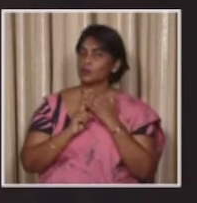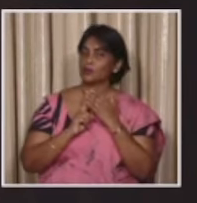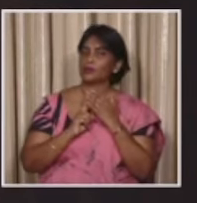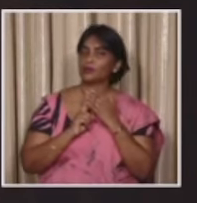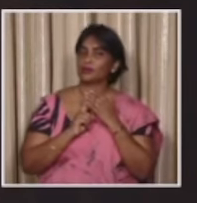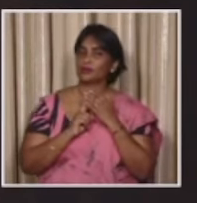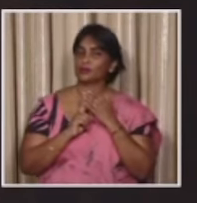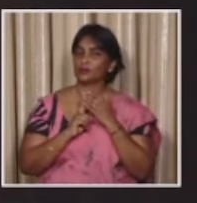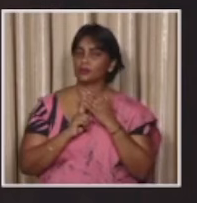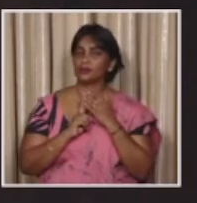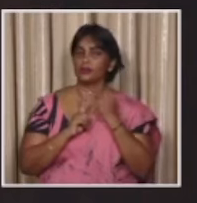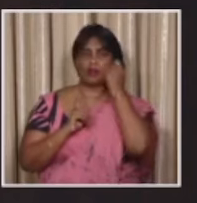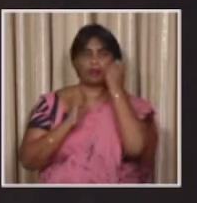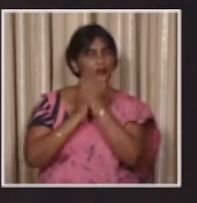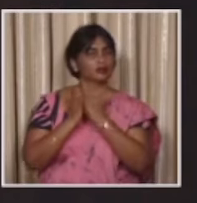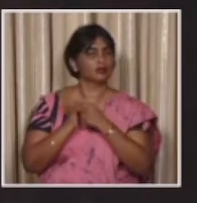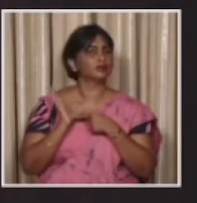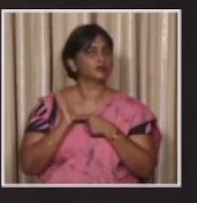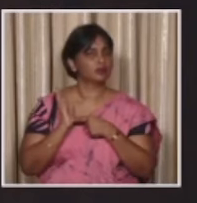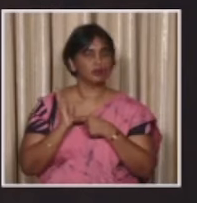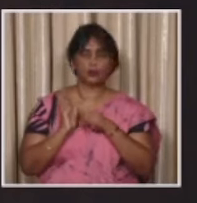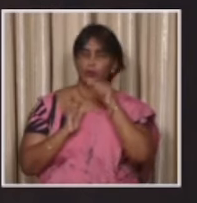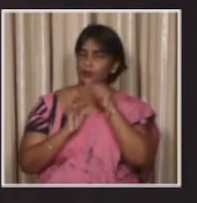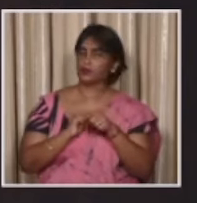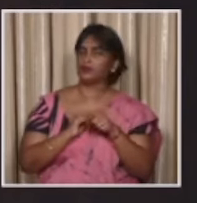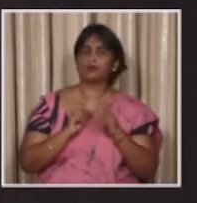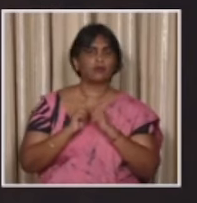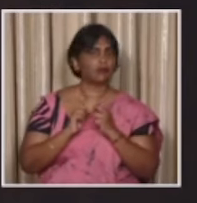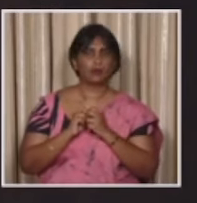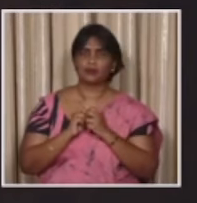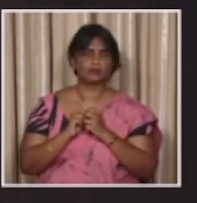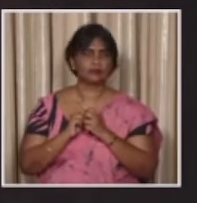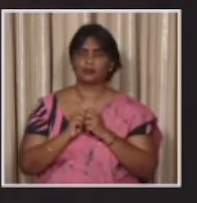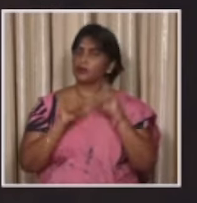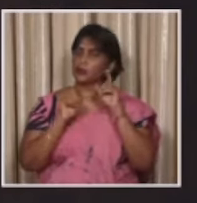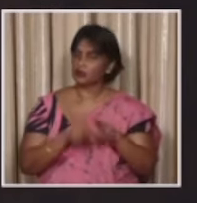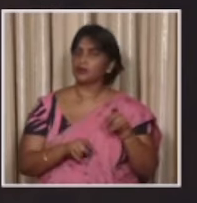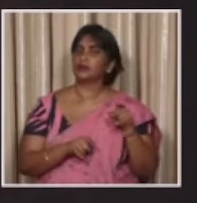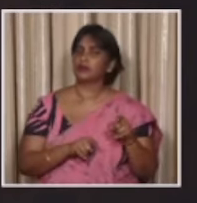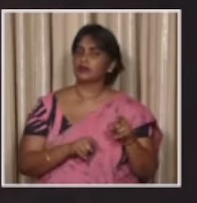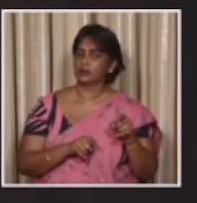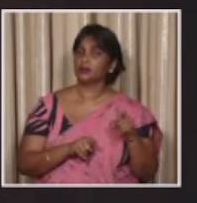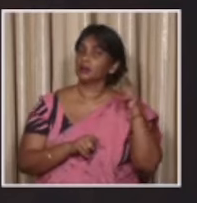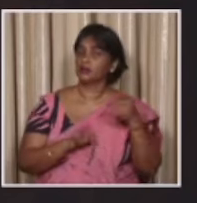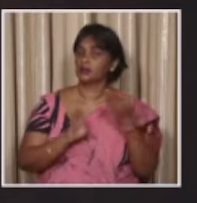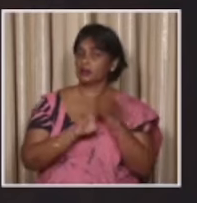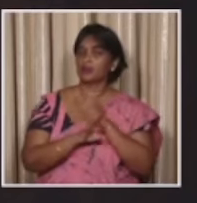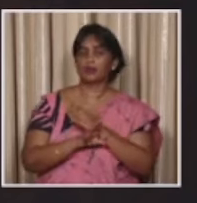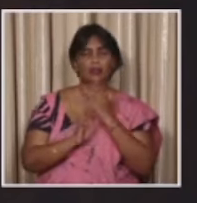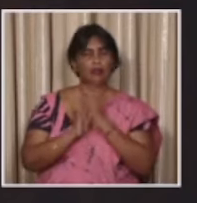කරන අදහස් දැක්වීමේදී කිසිම ගැටලුවක්. ඒ වගේම ඒ හිටපු